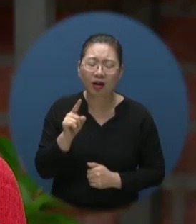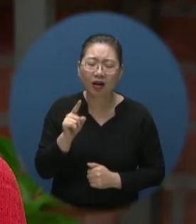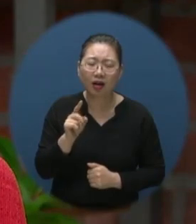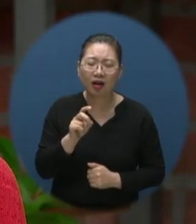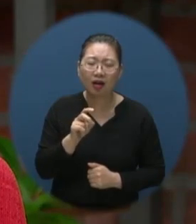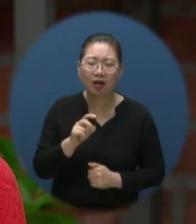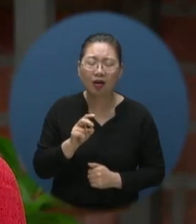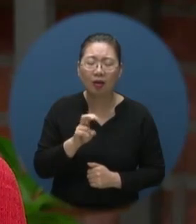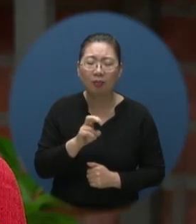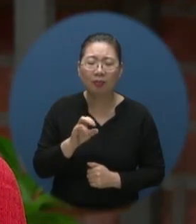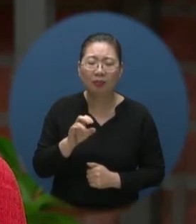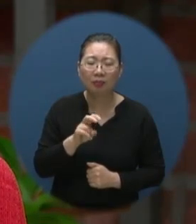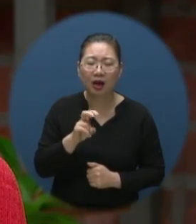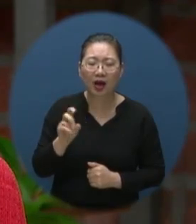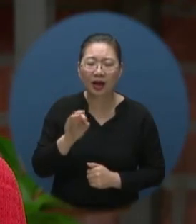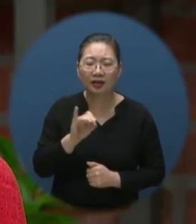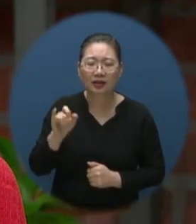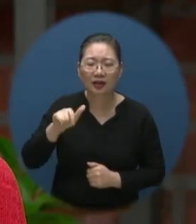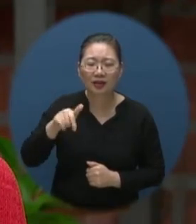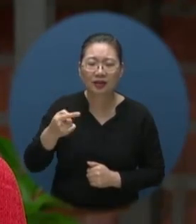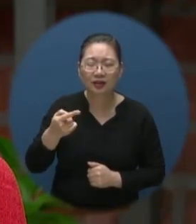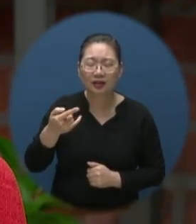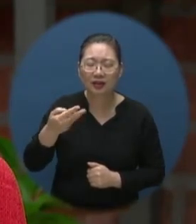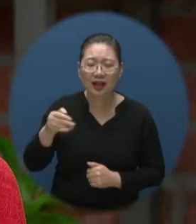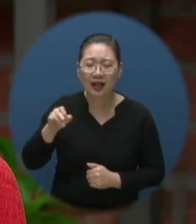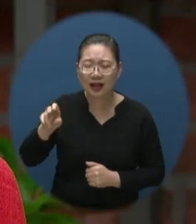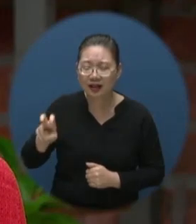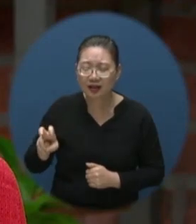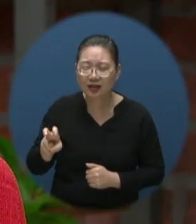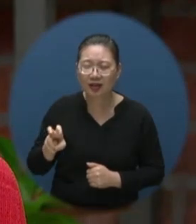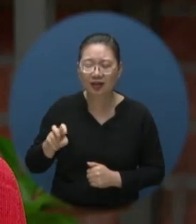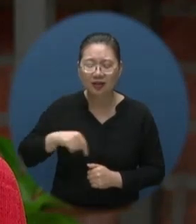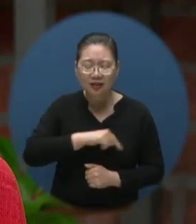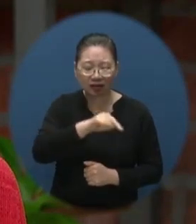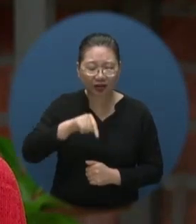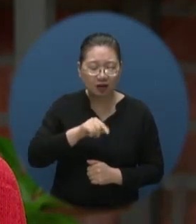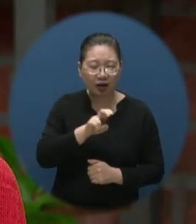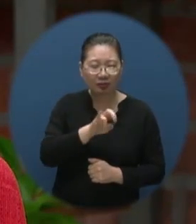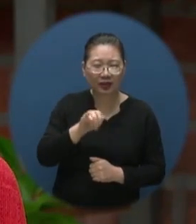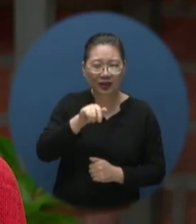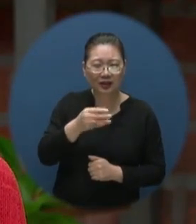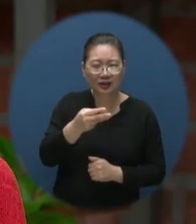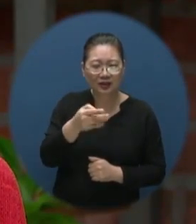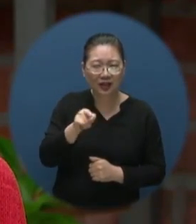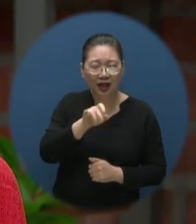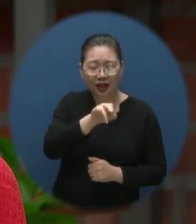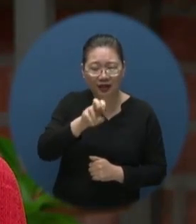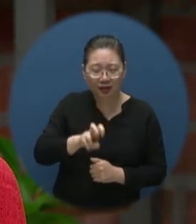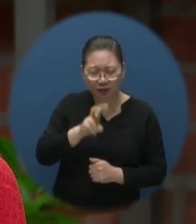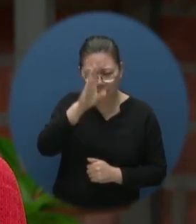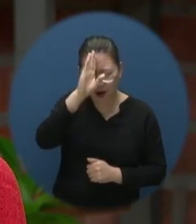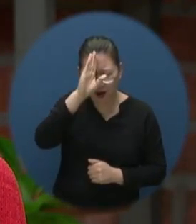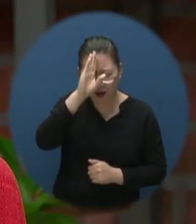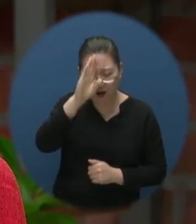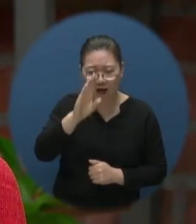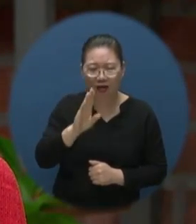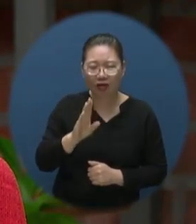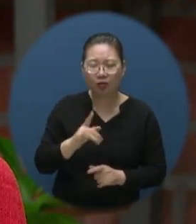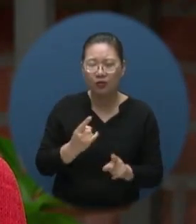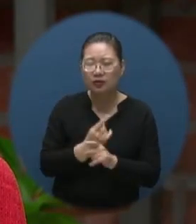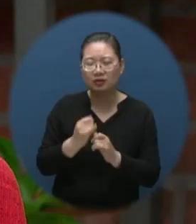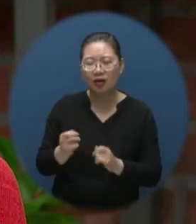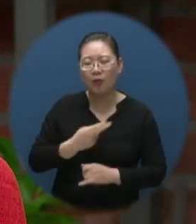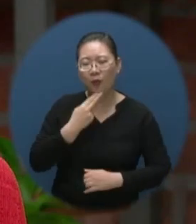마이그레인, 그리고 자기들은 미그렌 그렇게 발음해요. 이 미그렌이라고 하는 병은 아무도 못